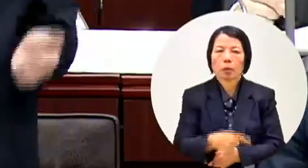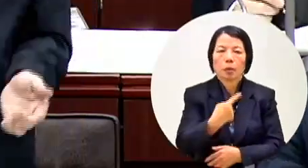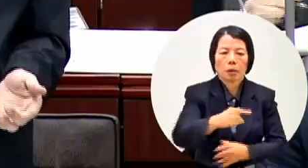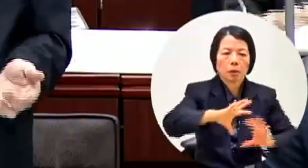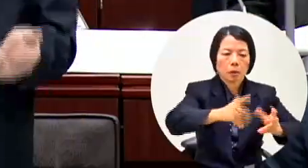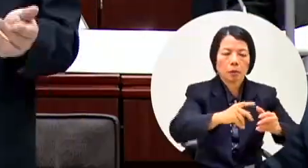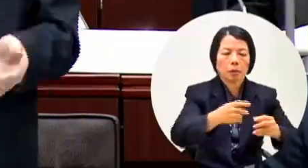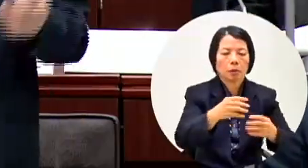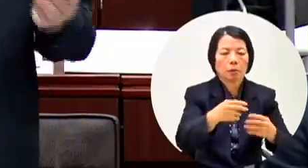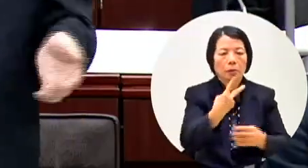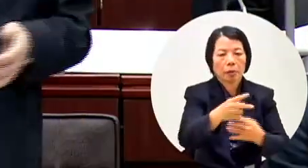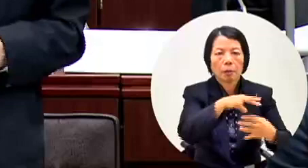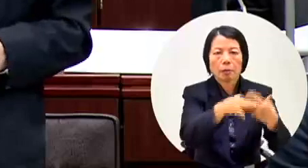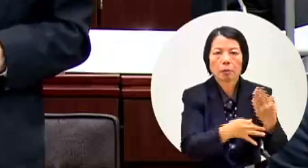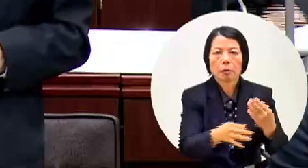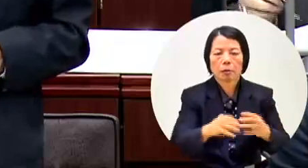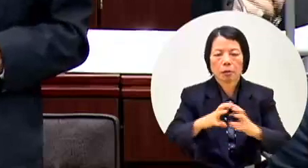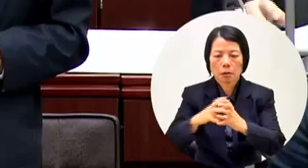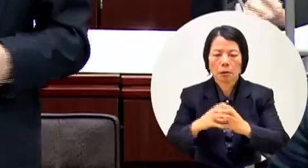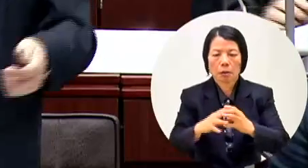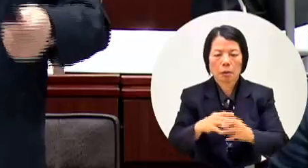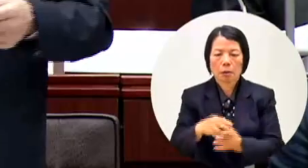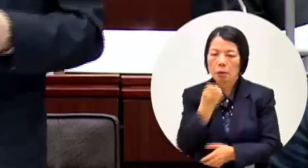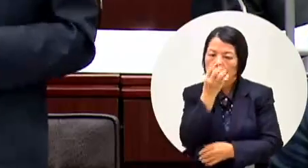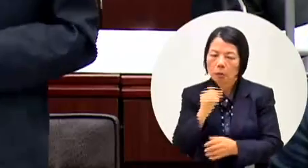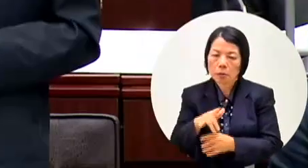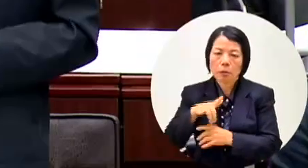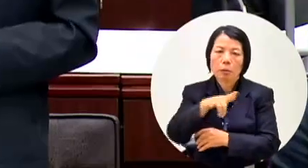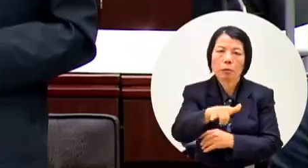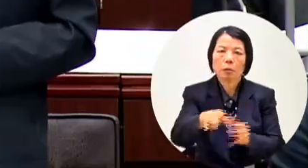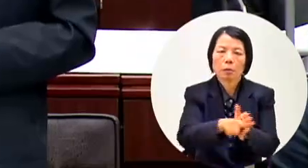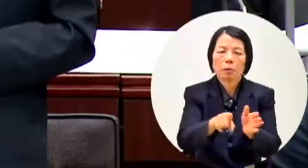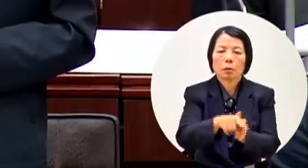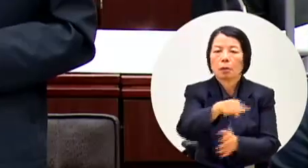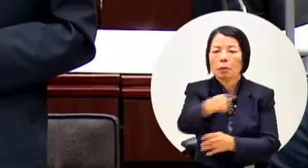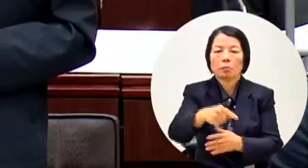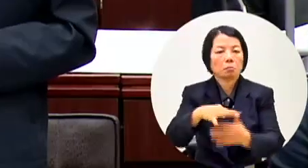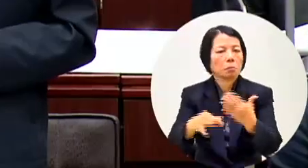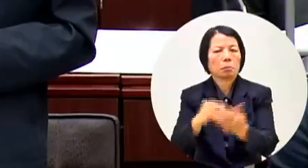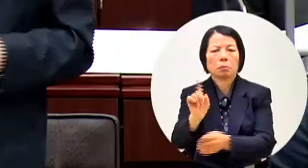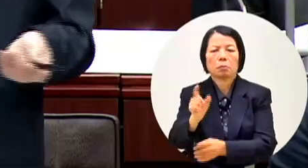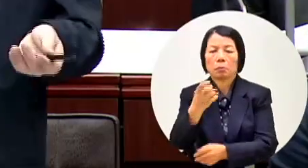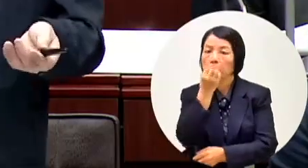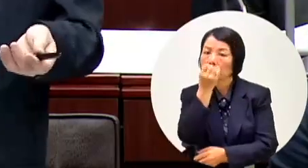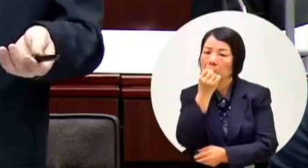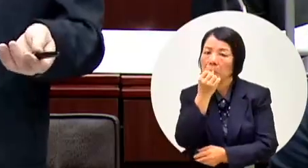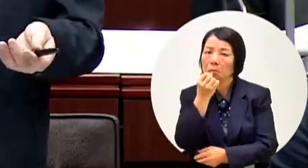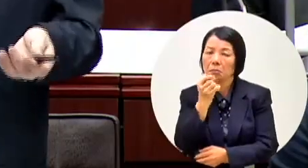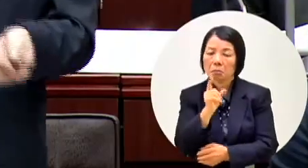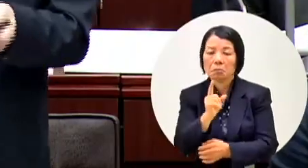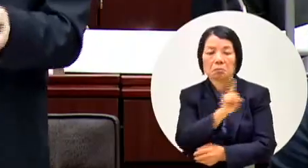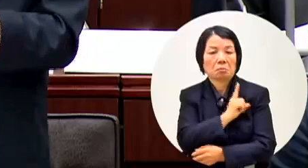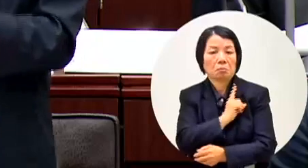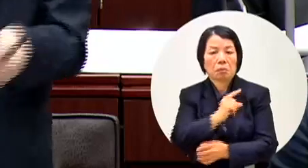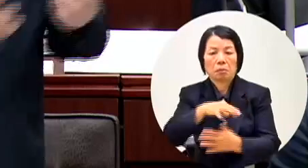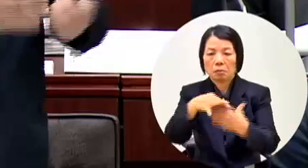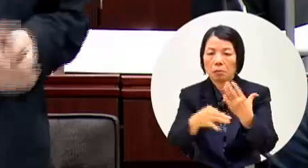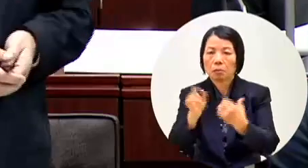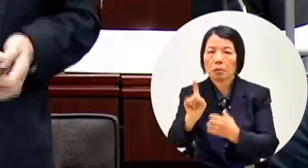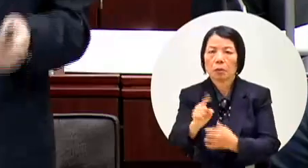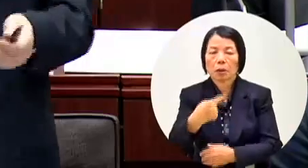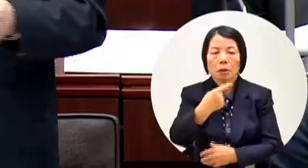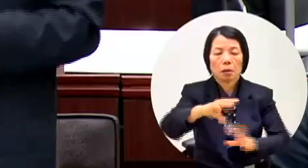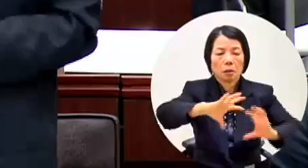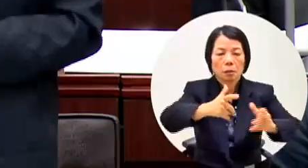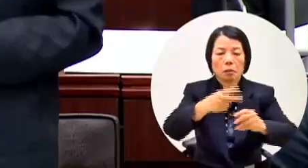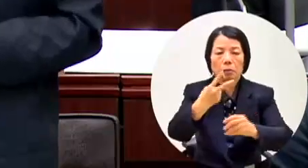请问我们高雄这个团队没有到香港之前，香港实施什么制度？一国两制。我们待了两天离开